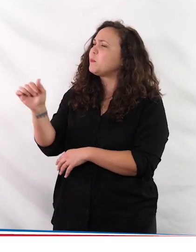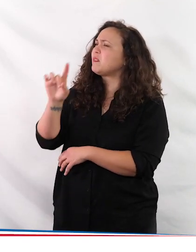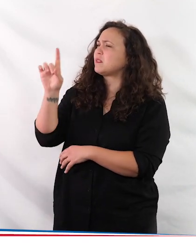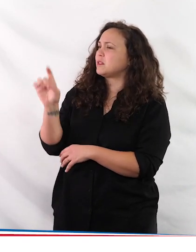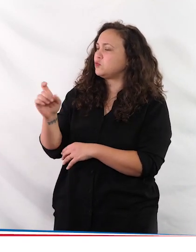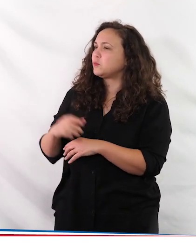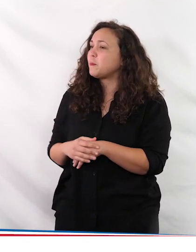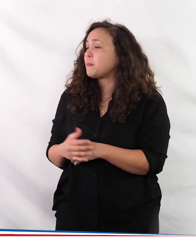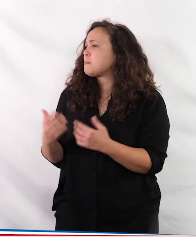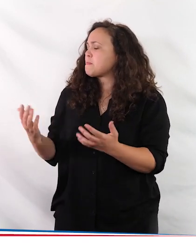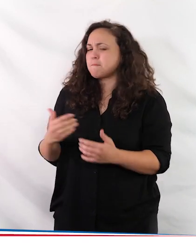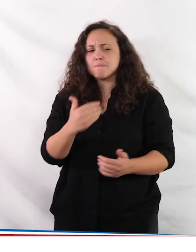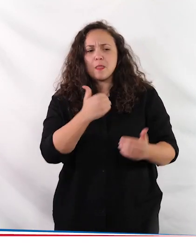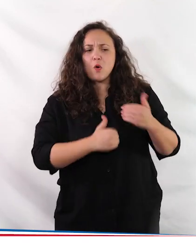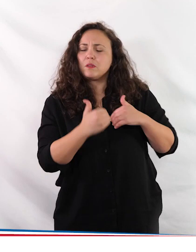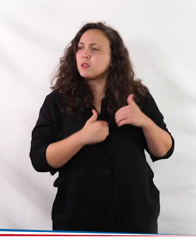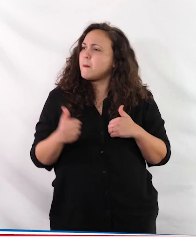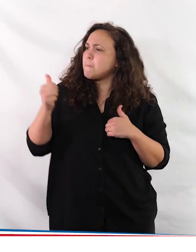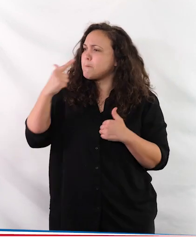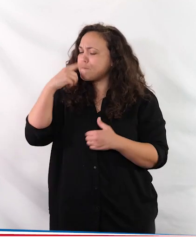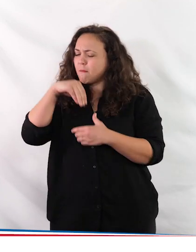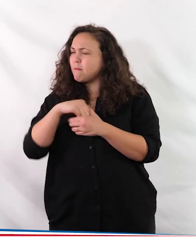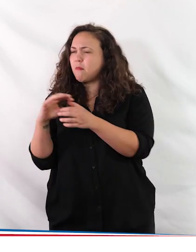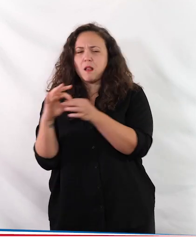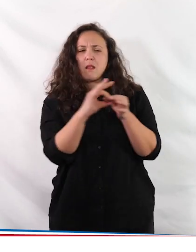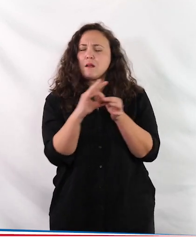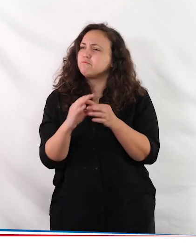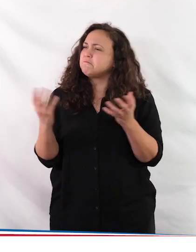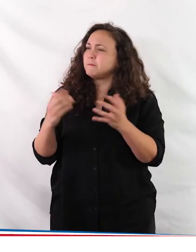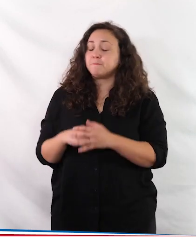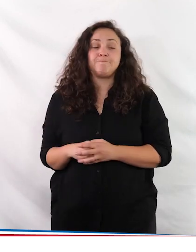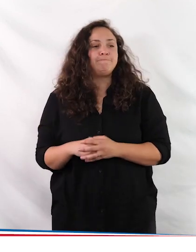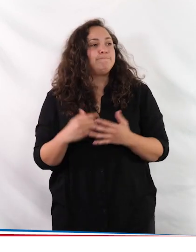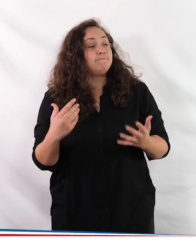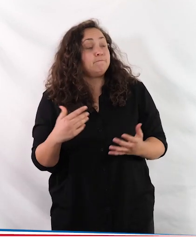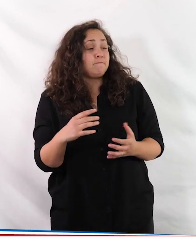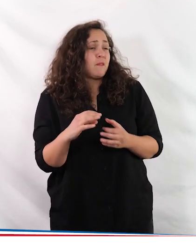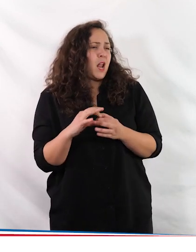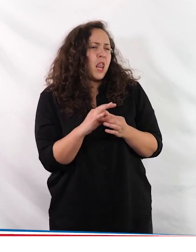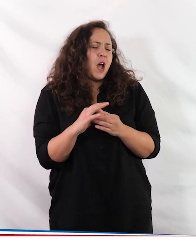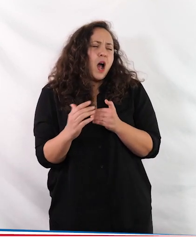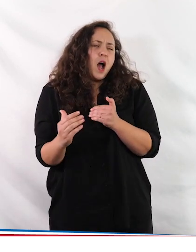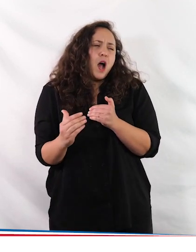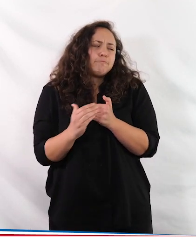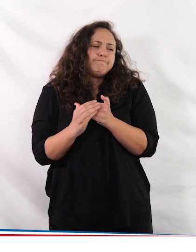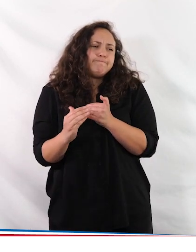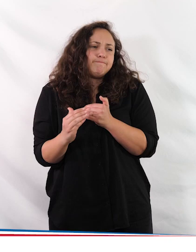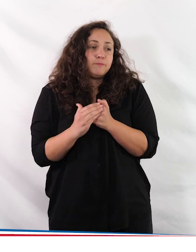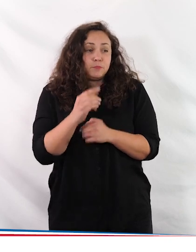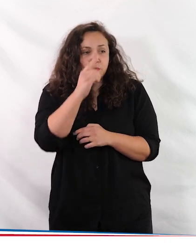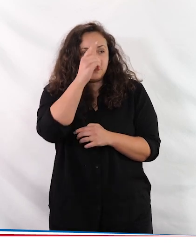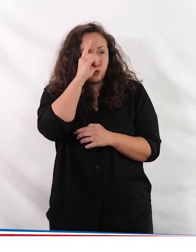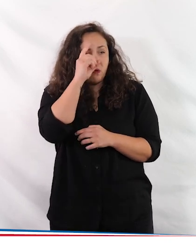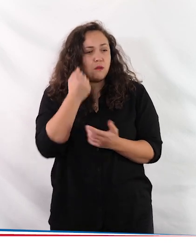vous demander quel est le lien que vous entretenez avec le handicap ? Un lien très étroit parce que